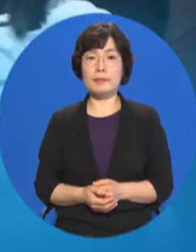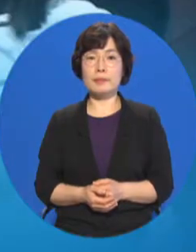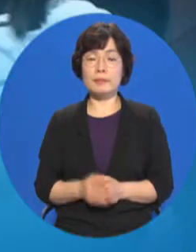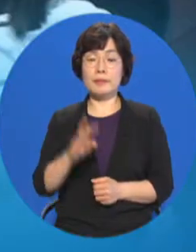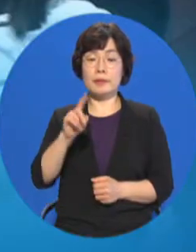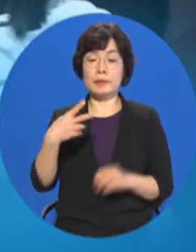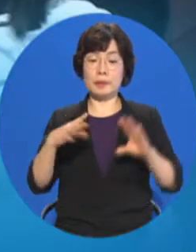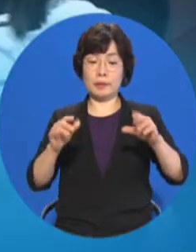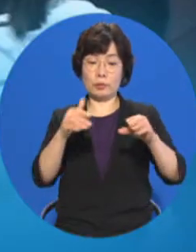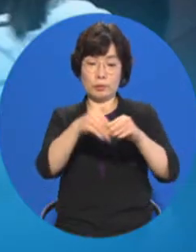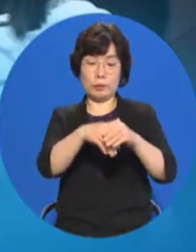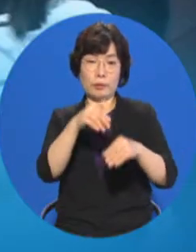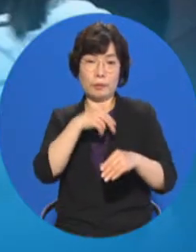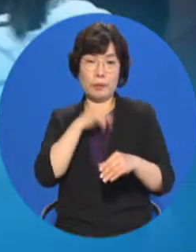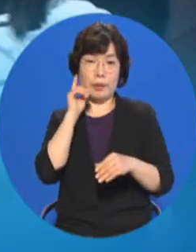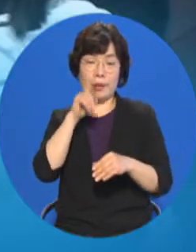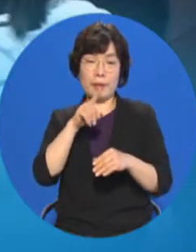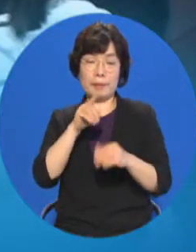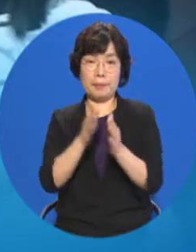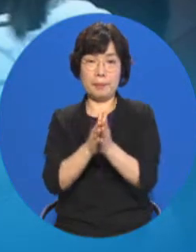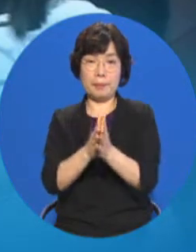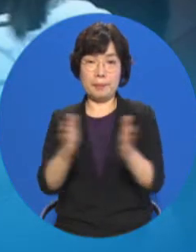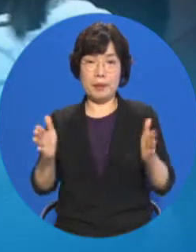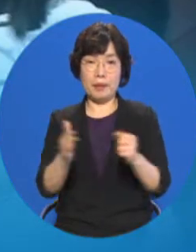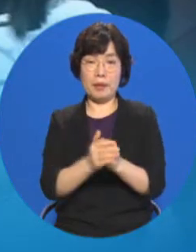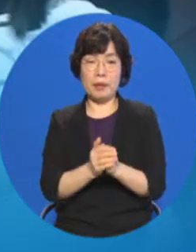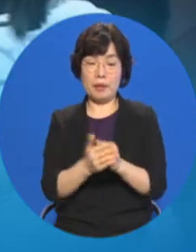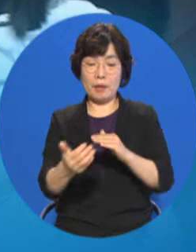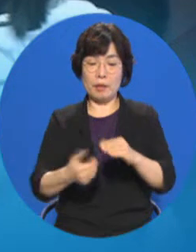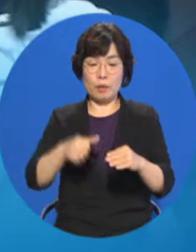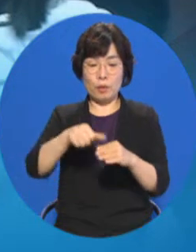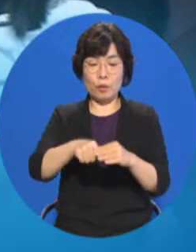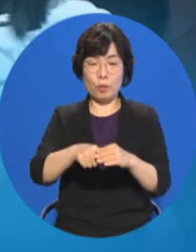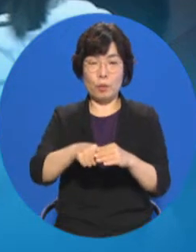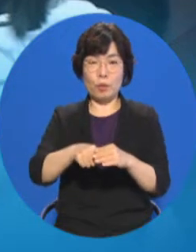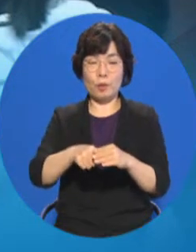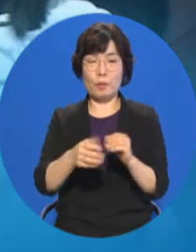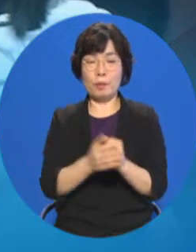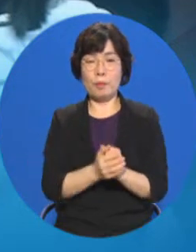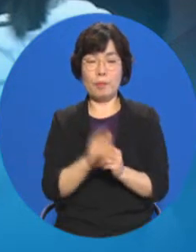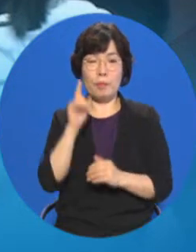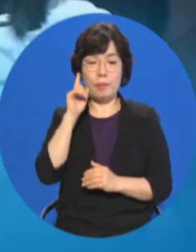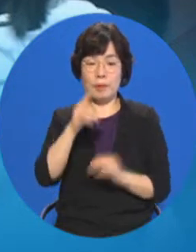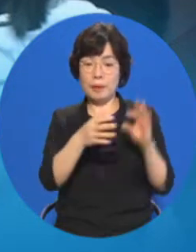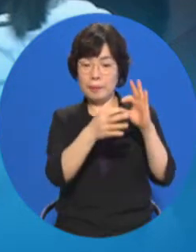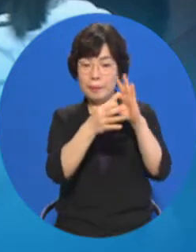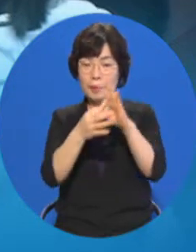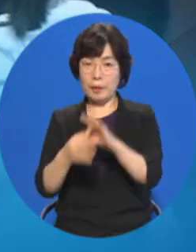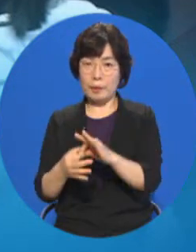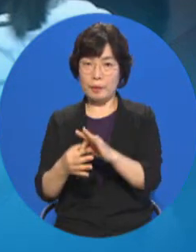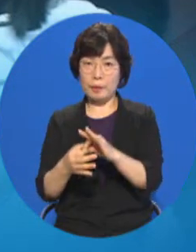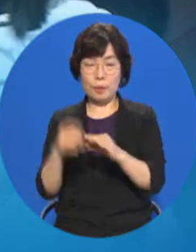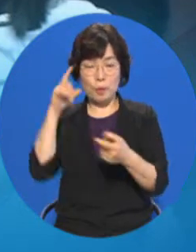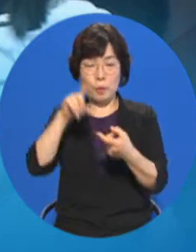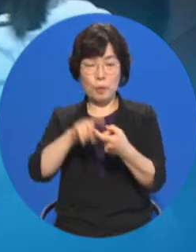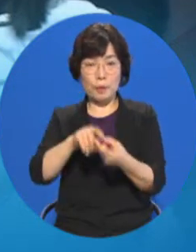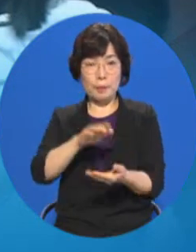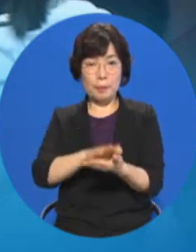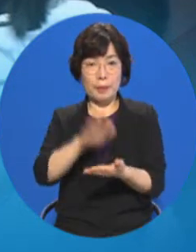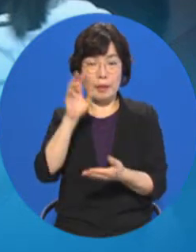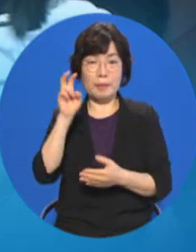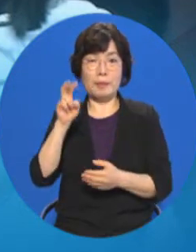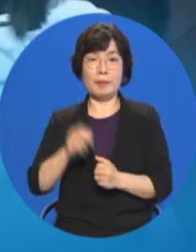이 11대 국회의원 선거가 내일 치러집니다 높은 사전 투표율과 맞물려 최종 투표율 에도 관심이 모아지고